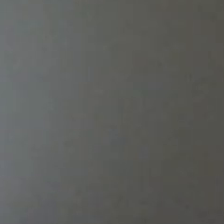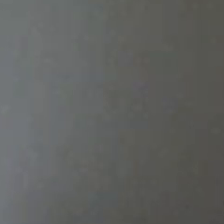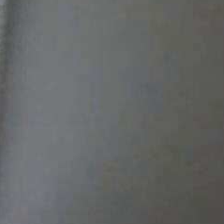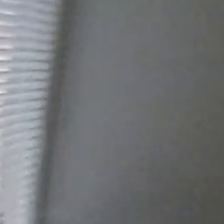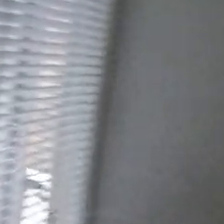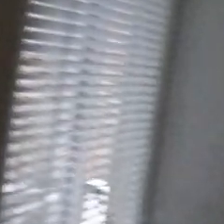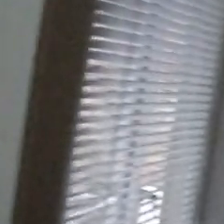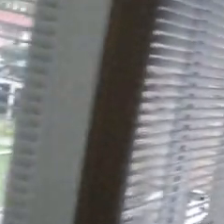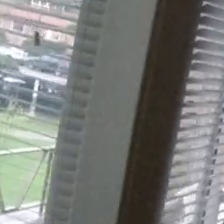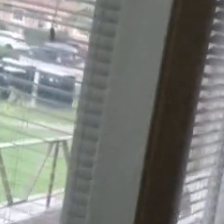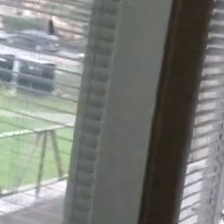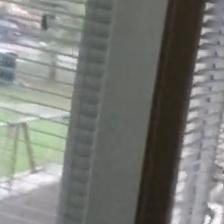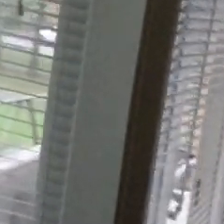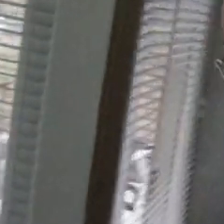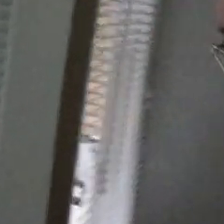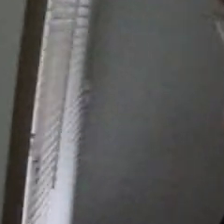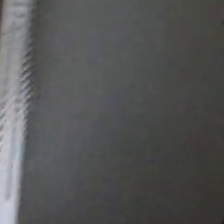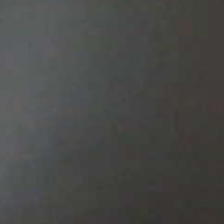nogen, der ved, hvordan det ender.